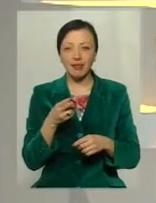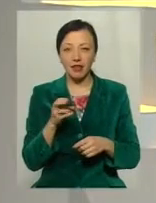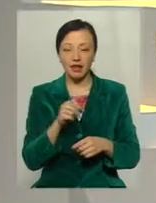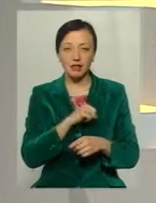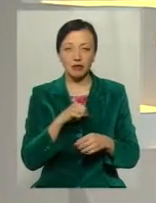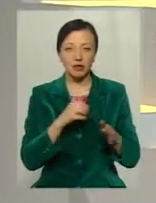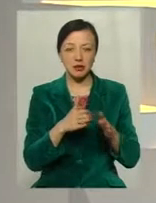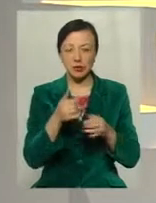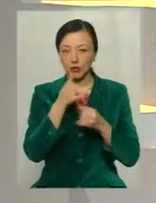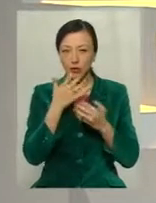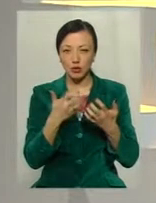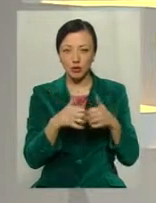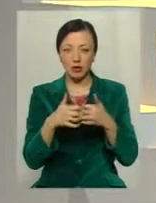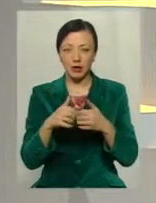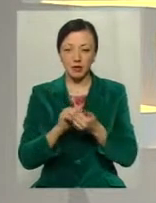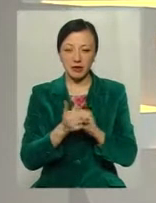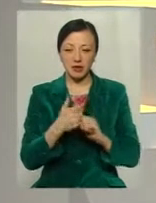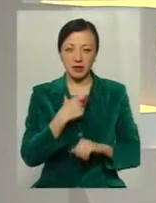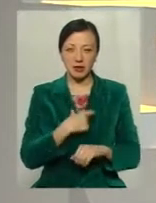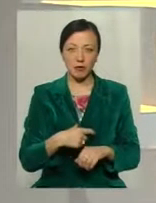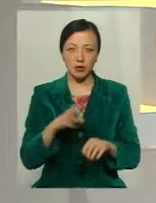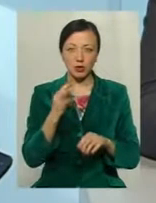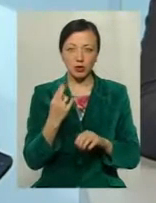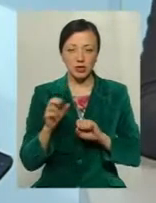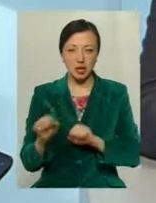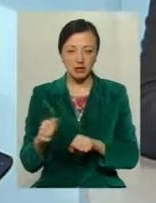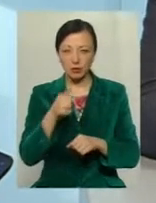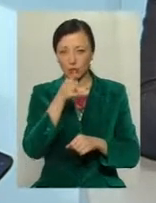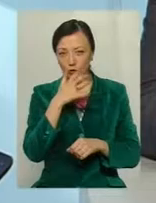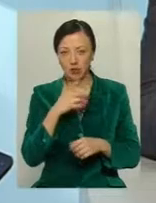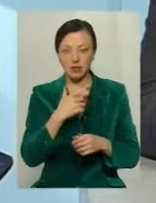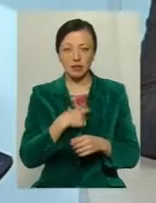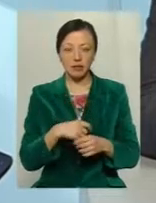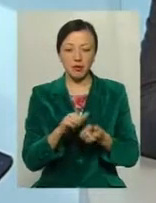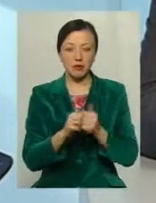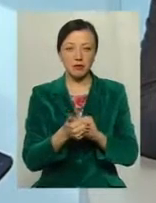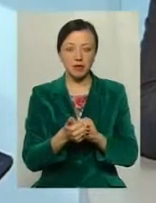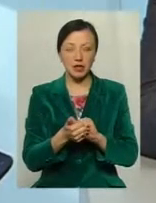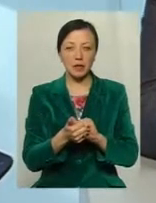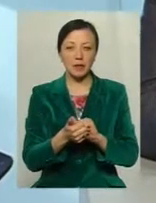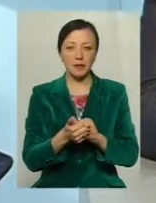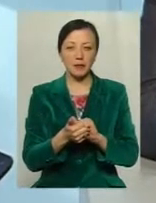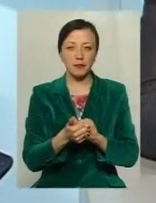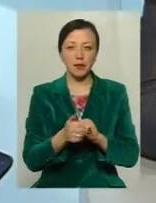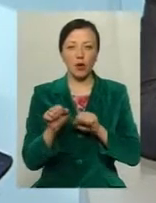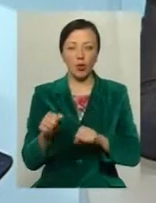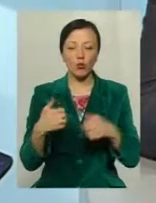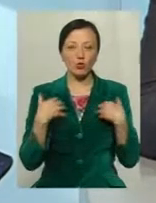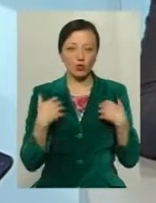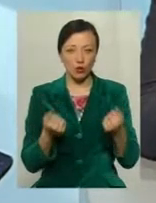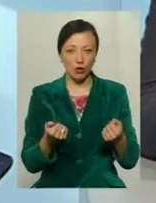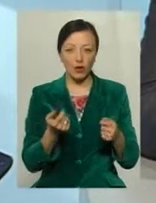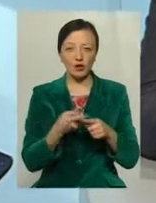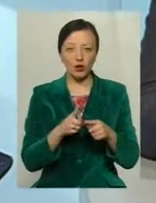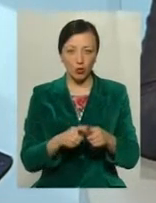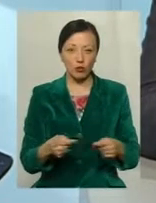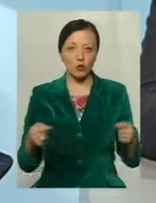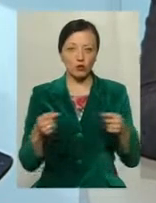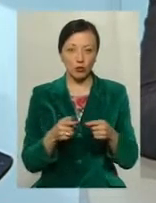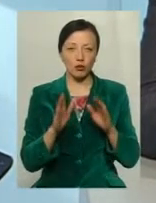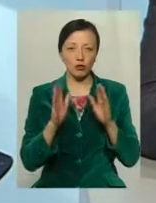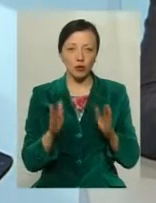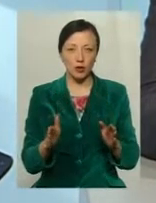стараємося абсолютно більшості людей. Це і на рівні обласної державної адміністрації, на рівні обласної ради допомогти. Неможливо. Поки ми не відрегулюємо